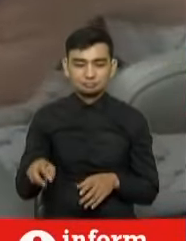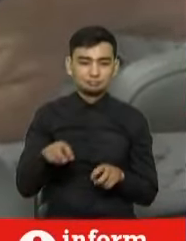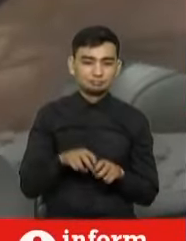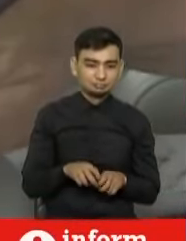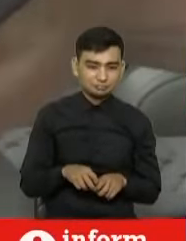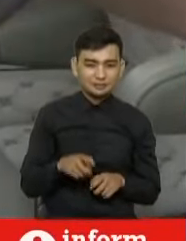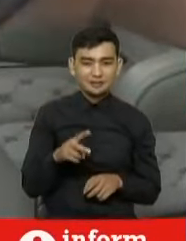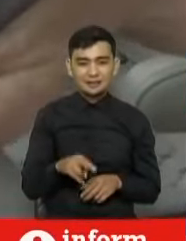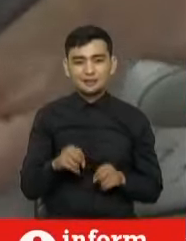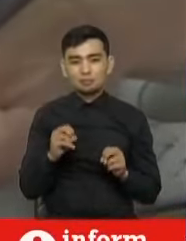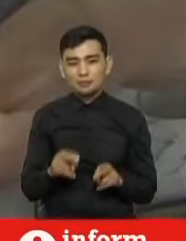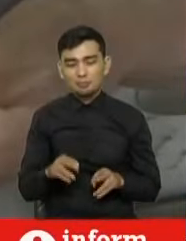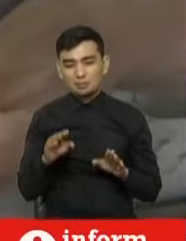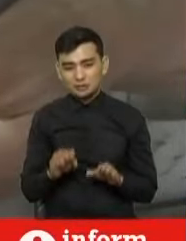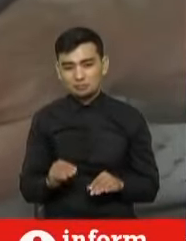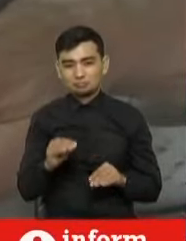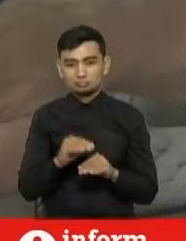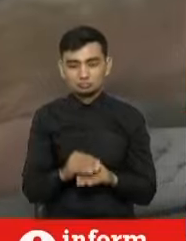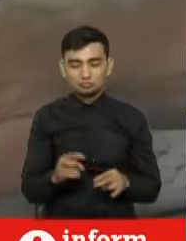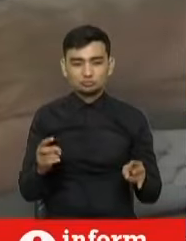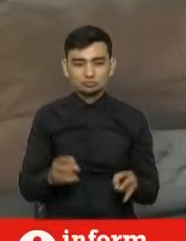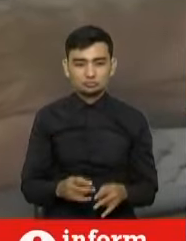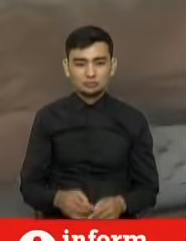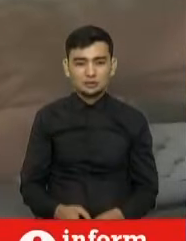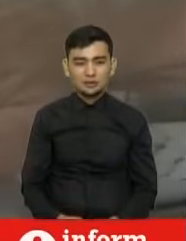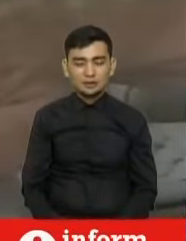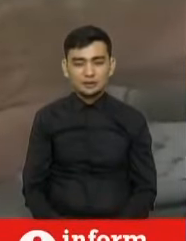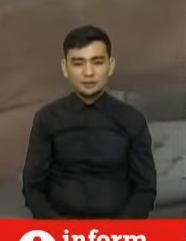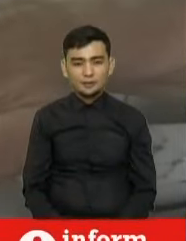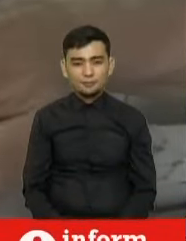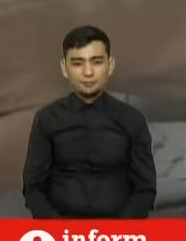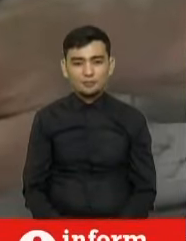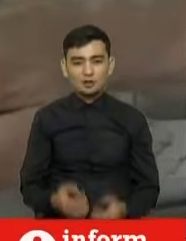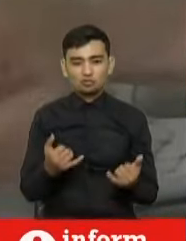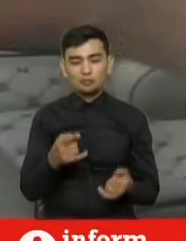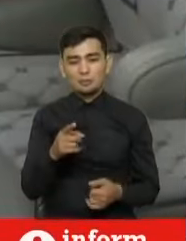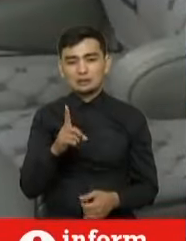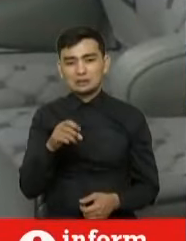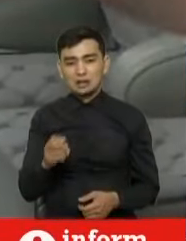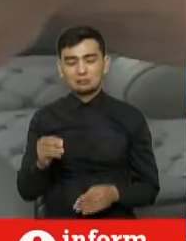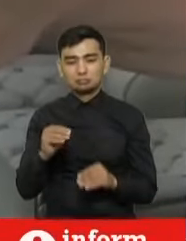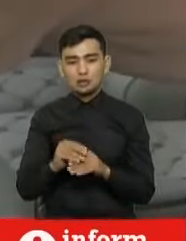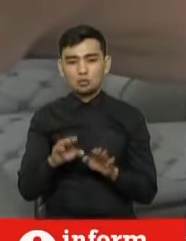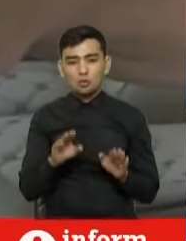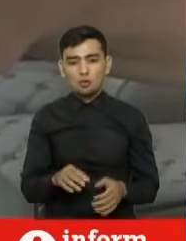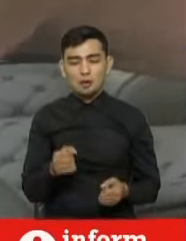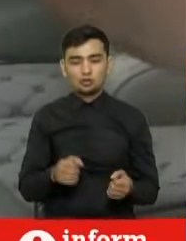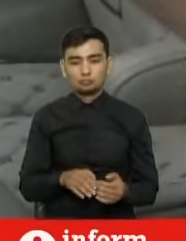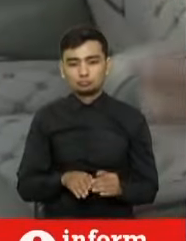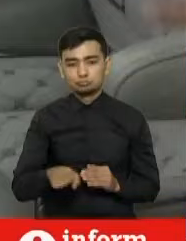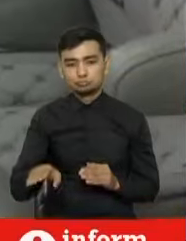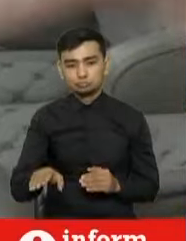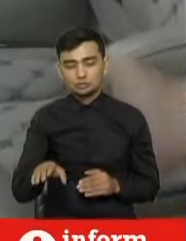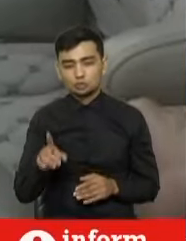алуға сондай азап мүмкіншілік болған. Қазір ана жерге знак қойып қойған, тек қана парковка